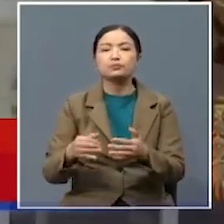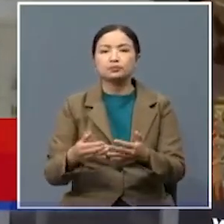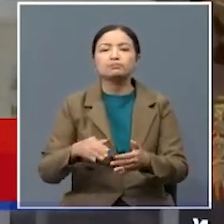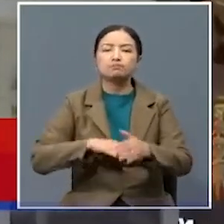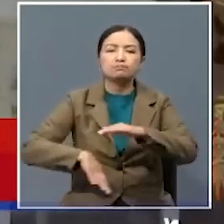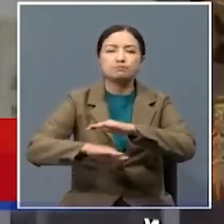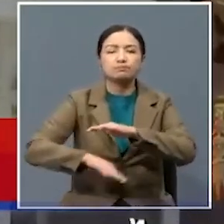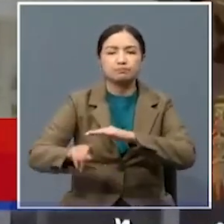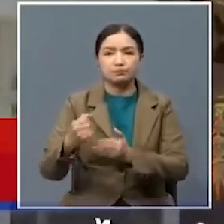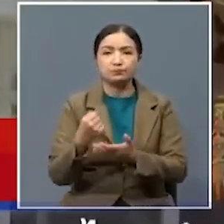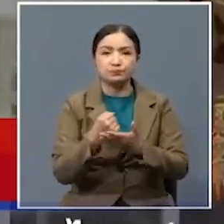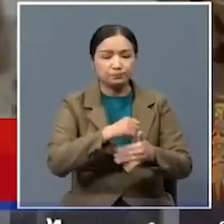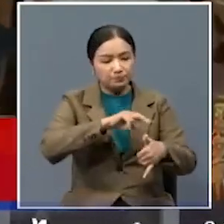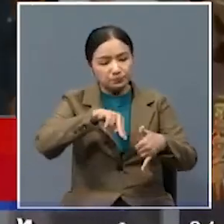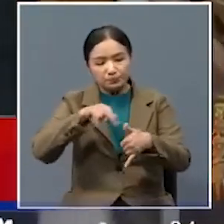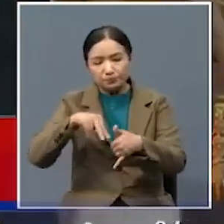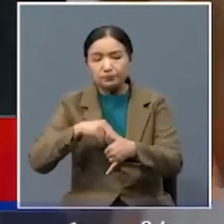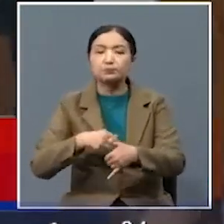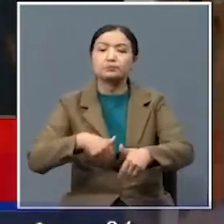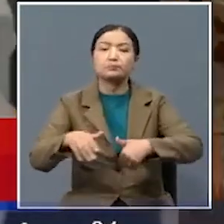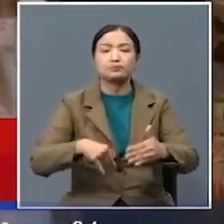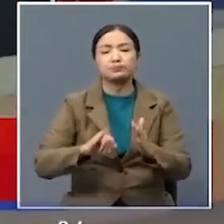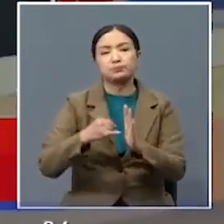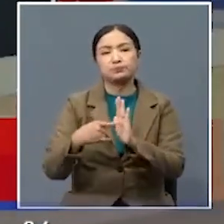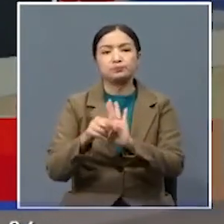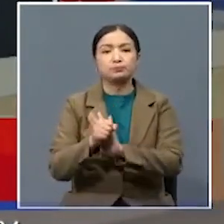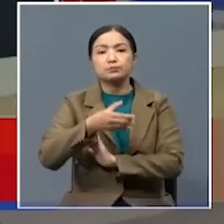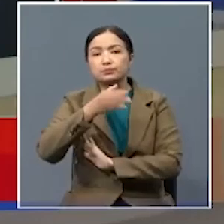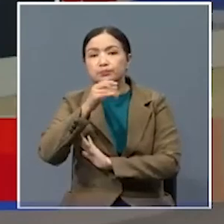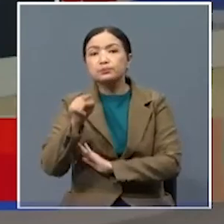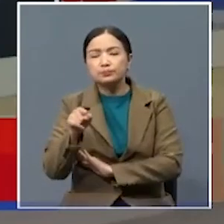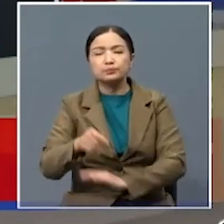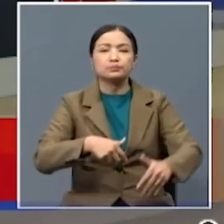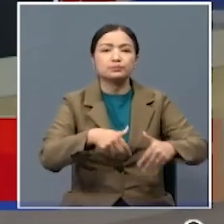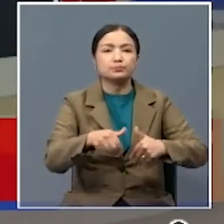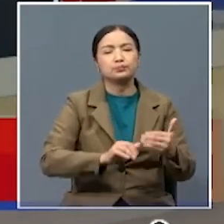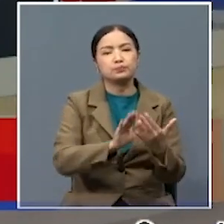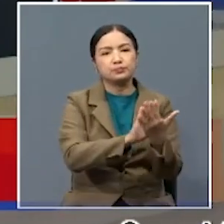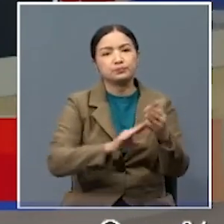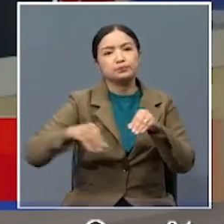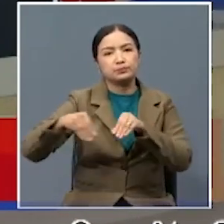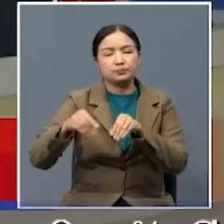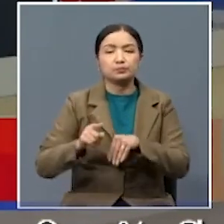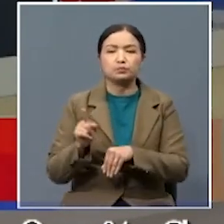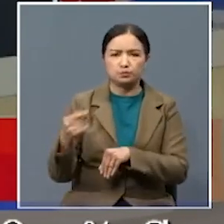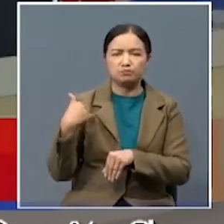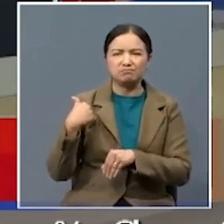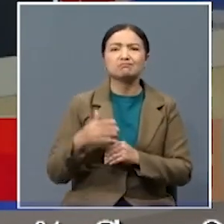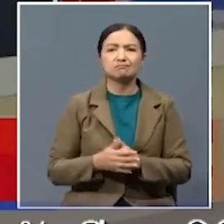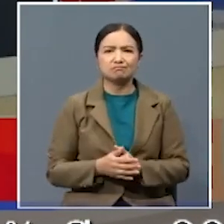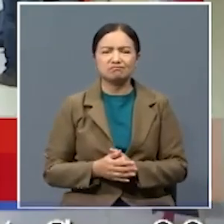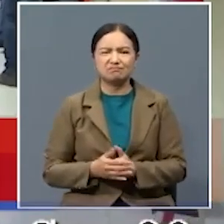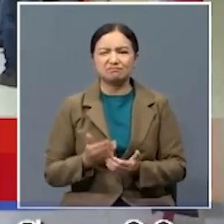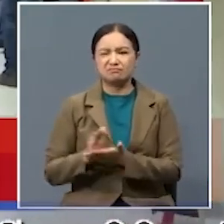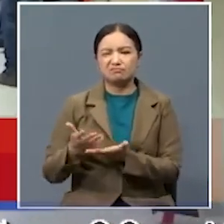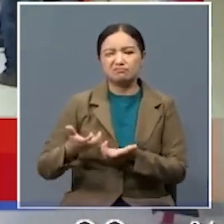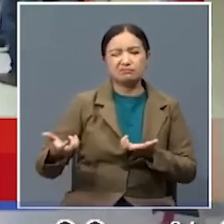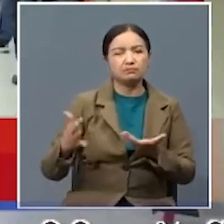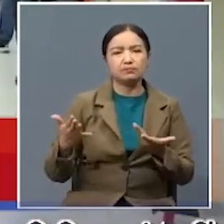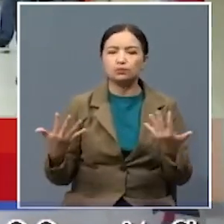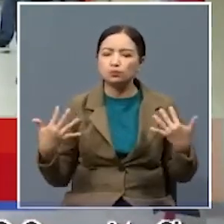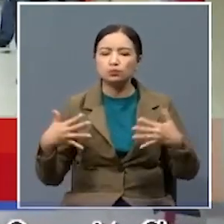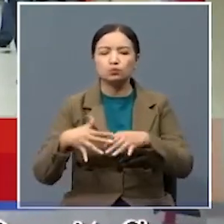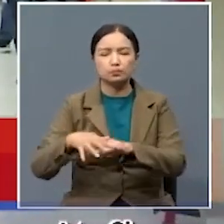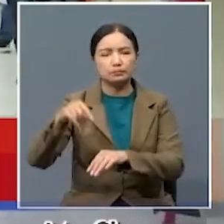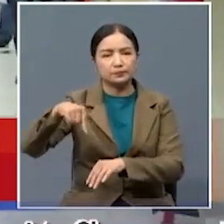ฐมภูมิที่รักษาประชาชนในจังหวัดสระแก้วรวมไปถึงประชาชนของประเทศเพื่อนบ้านซึ่งไม่มีการแบ่งแยกเชื้อชาติในการรักษ